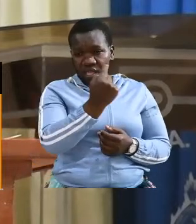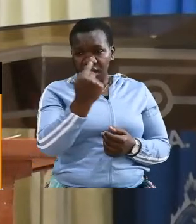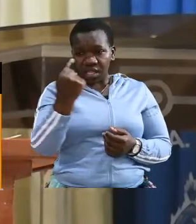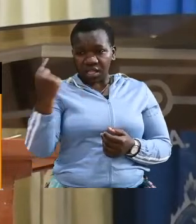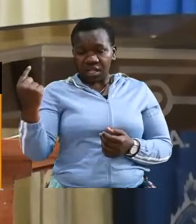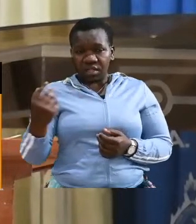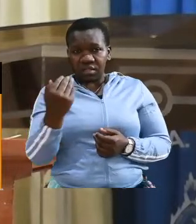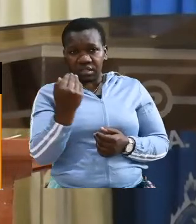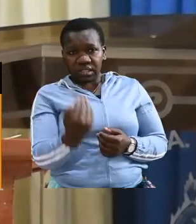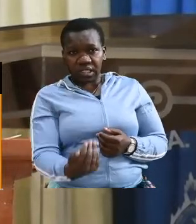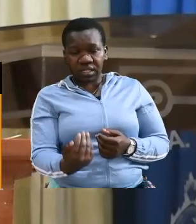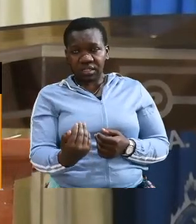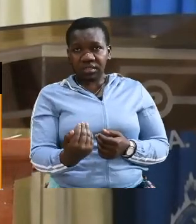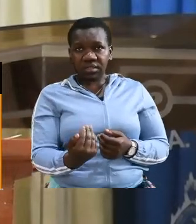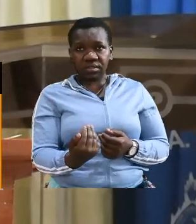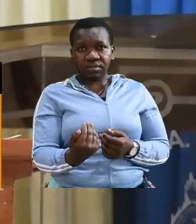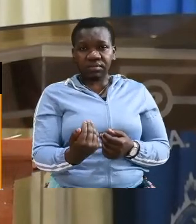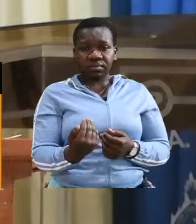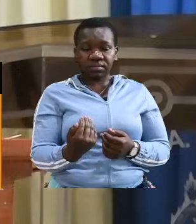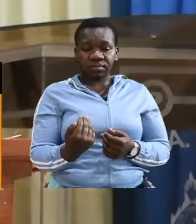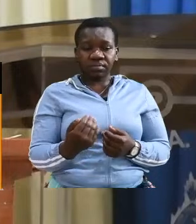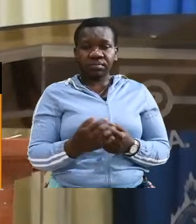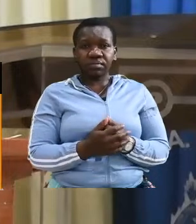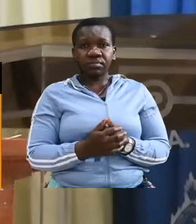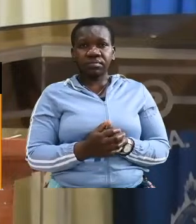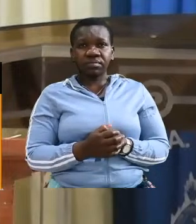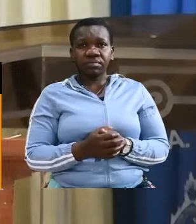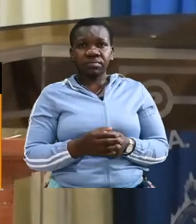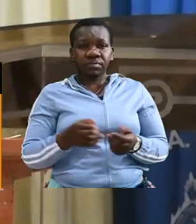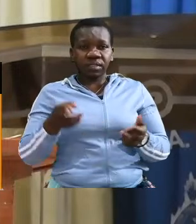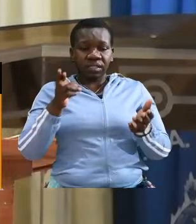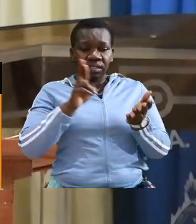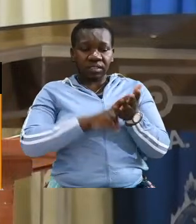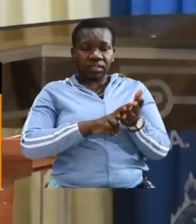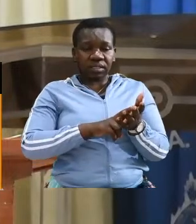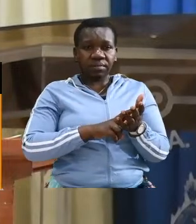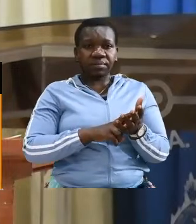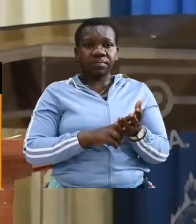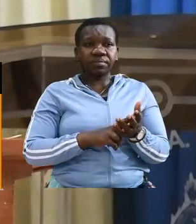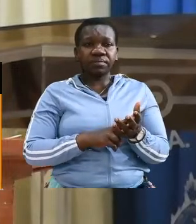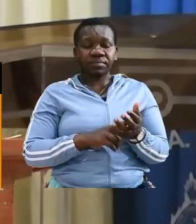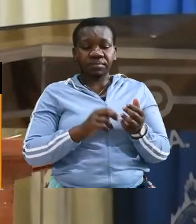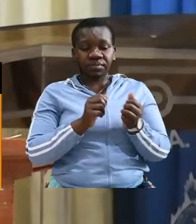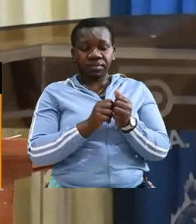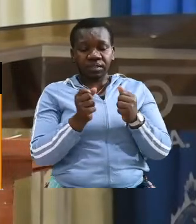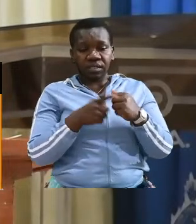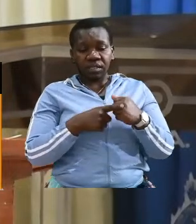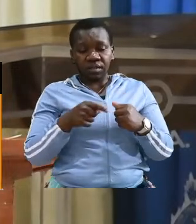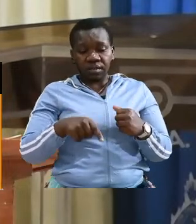kujiandikisha mwisho wa kujiandikisha ni tarehe 16 mwezi huu.